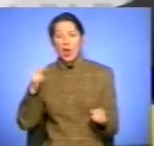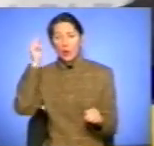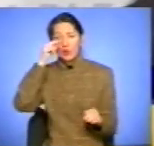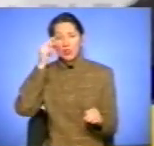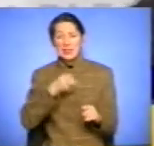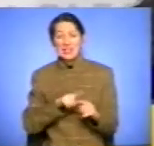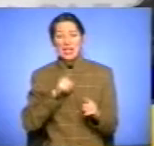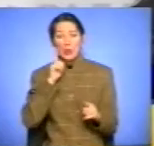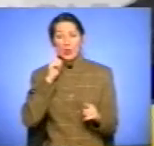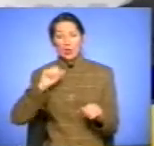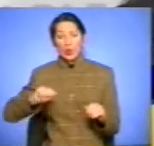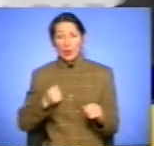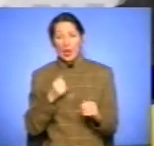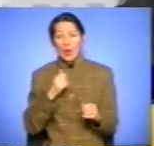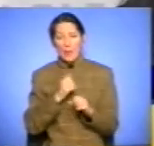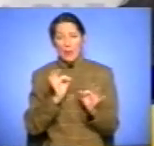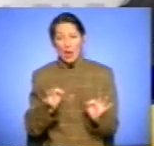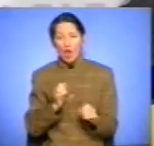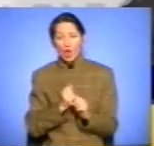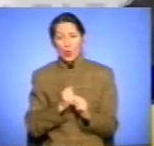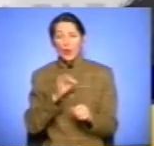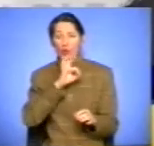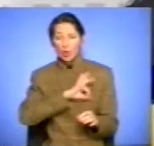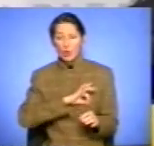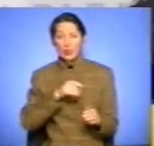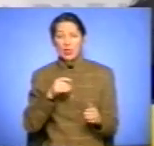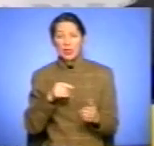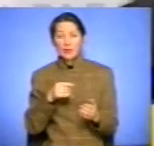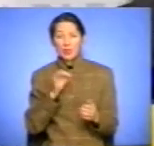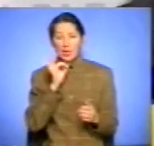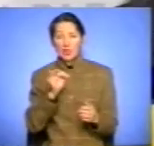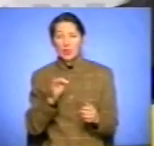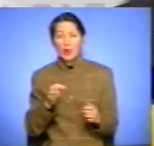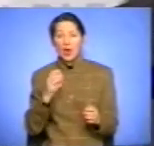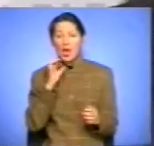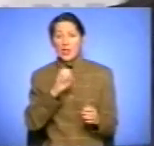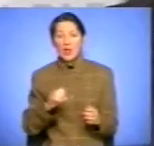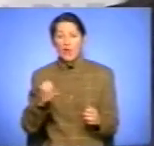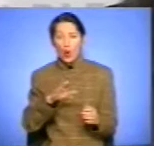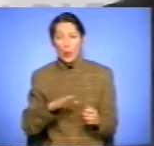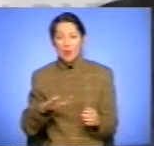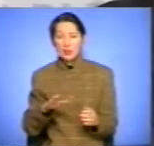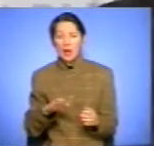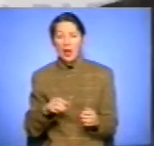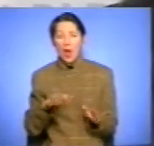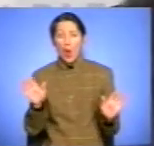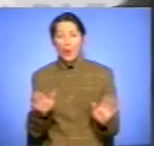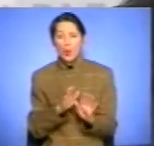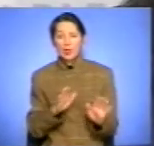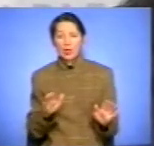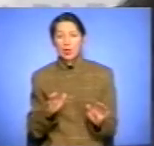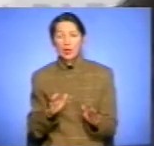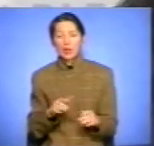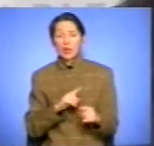Правильно роблять використовувати тому що І скажемо європейська і світова музика надзвичайно так